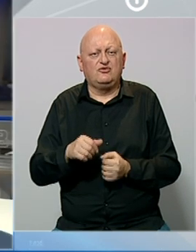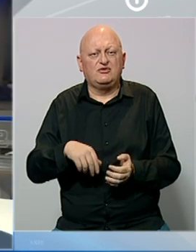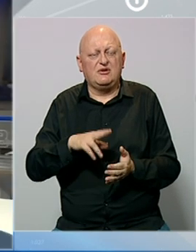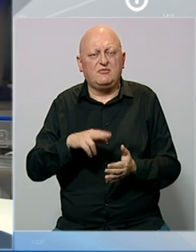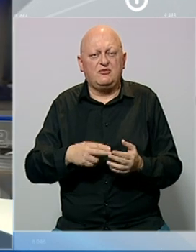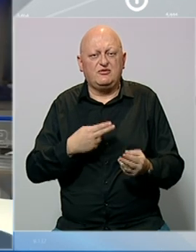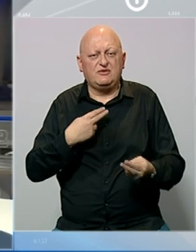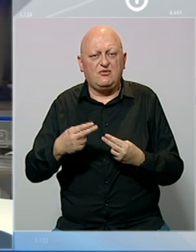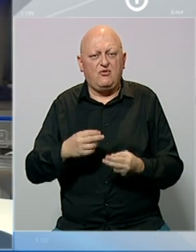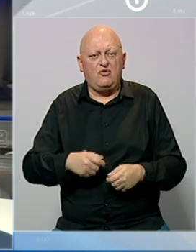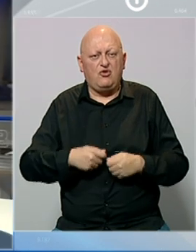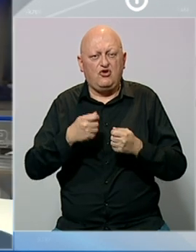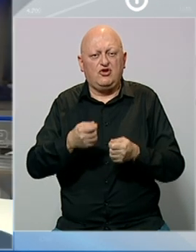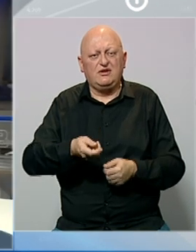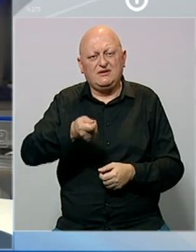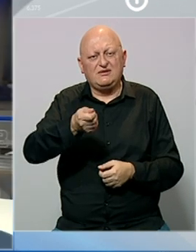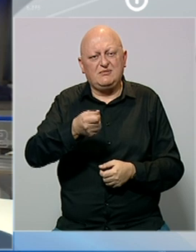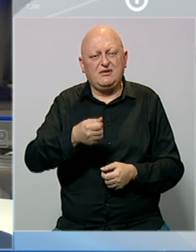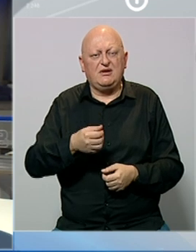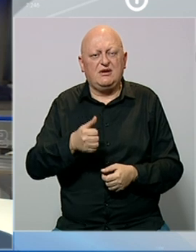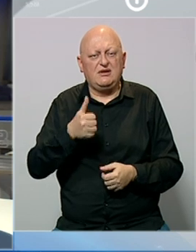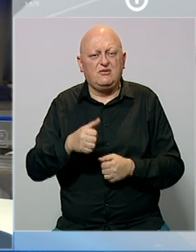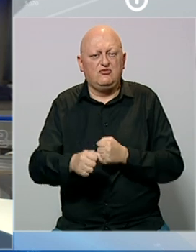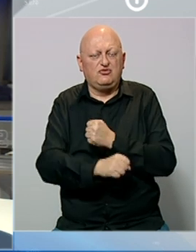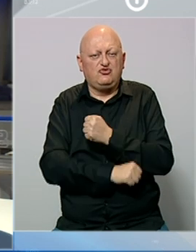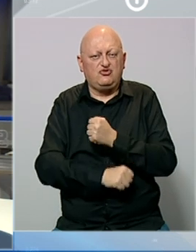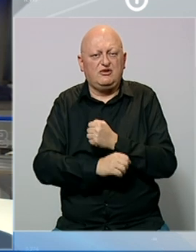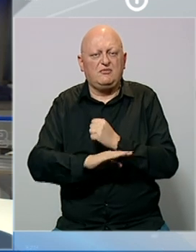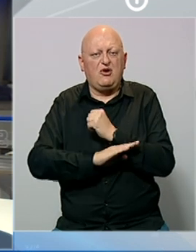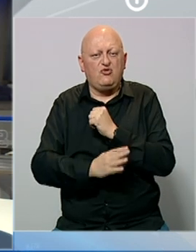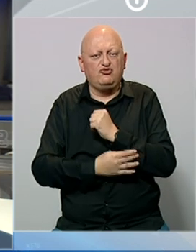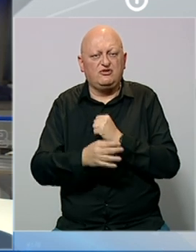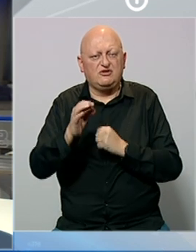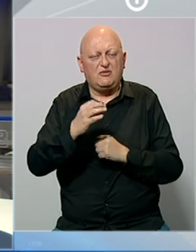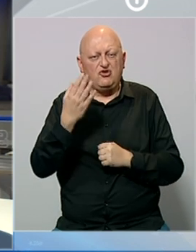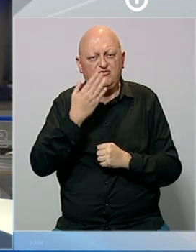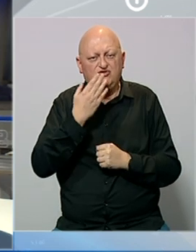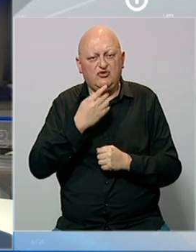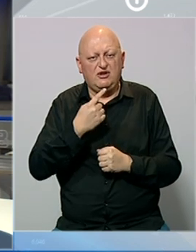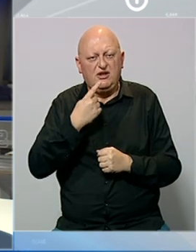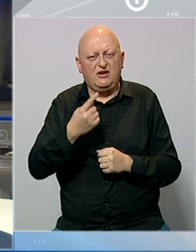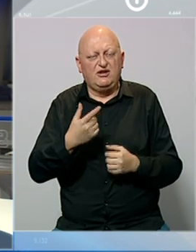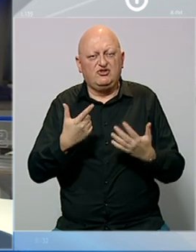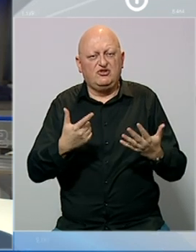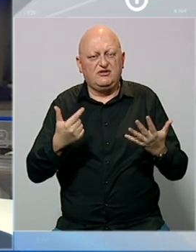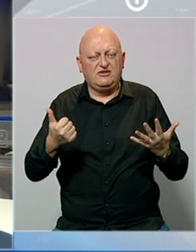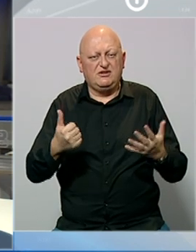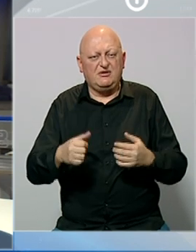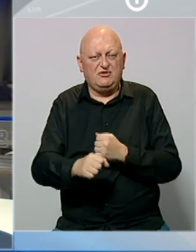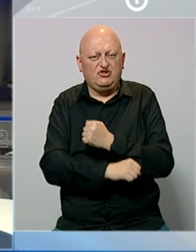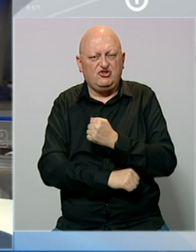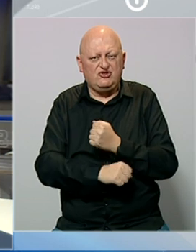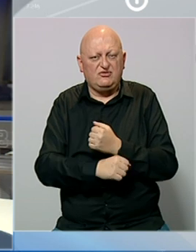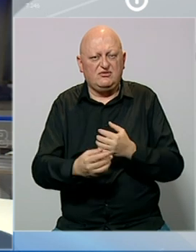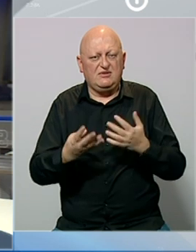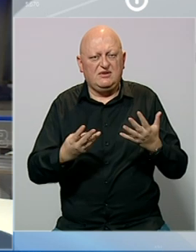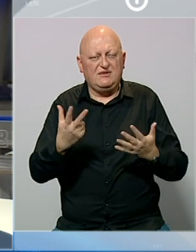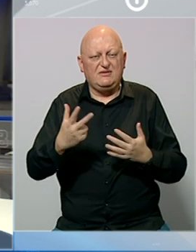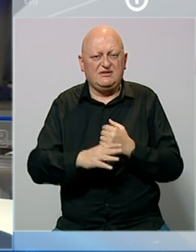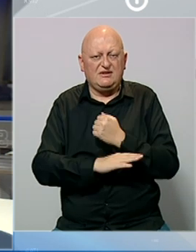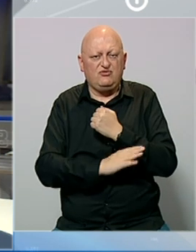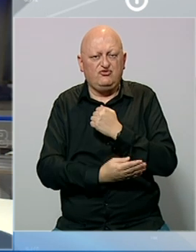U Tuzli je potpisan ugovor o dodjeli stipendija nadaranim studentima i učenicima osnovnih škola. Riječ je o 76